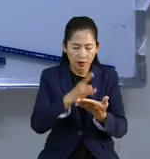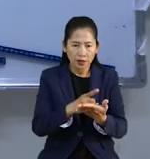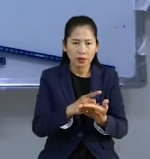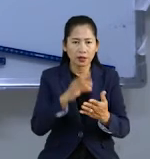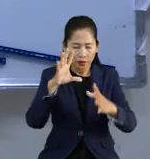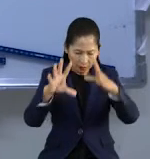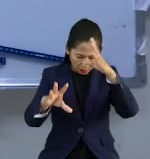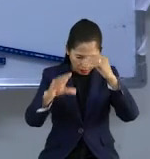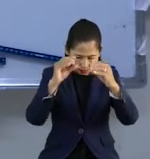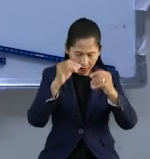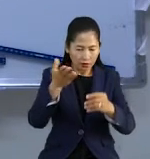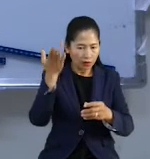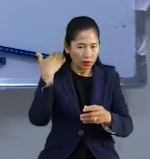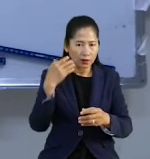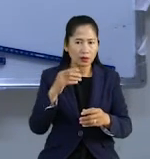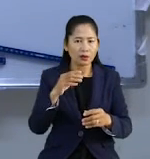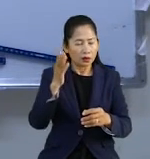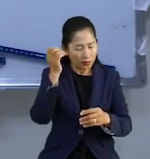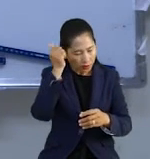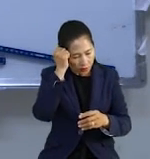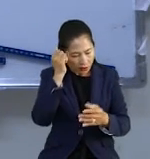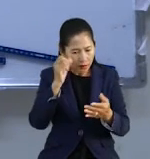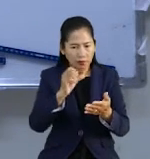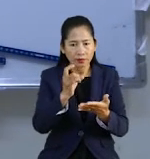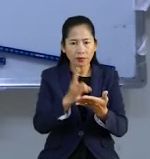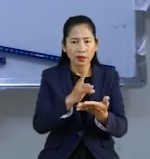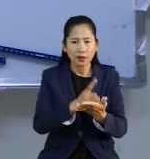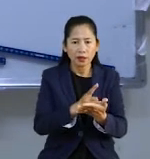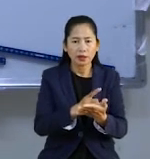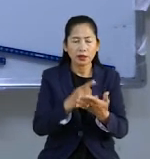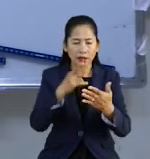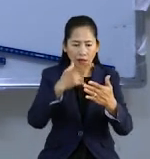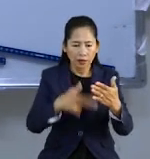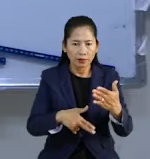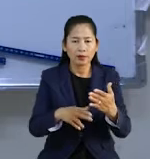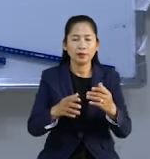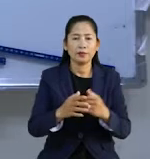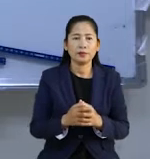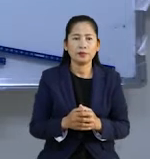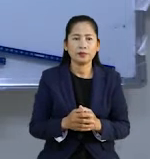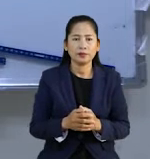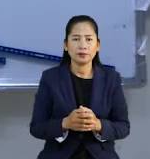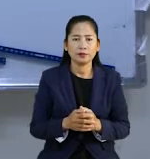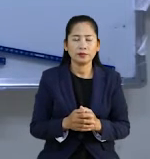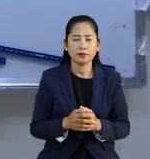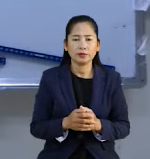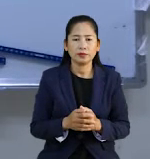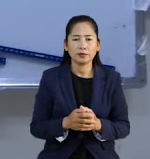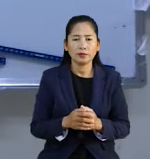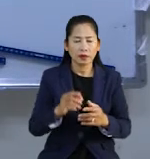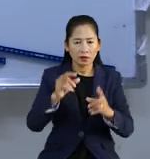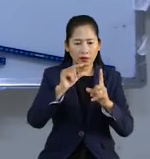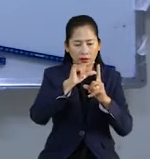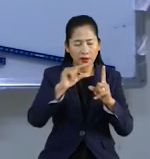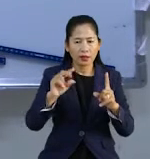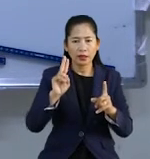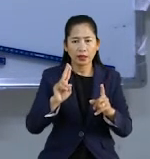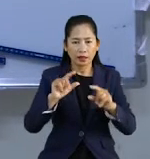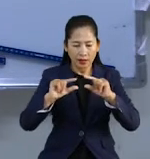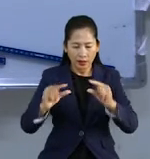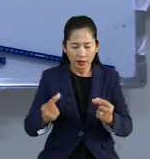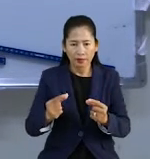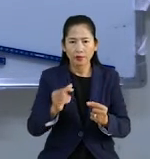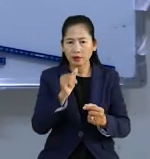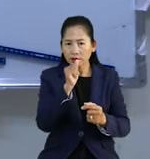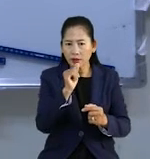ថ្ងៃមុនតើកូននៅចេះចាំខ្លឹមសារមេរៀនអ្វីខ្លះបាទតោះកិរិយាអកម្ម